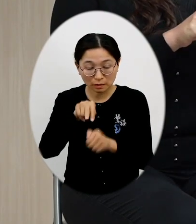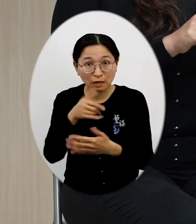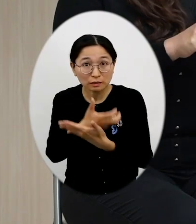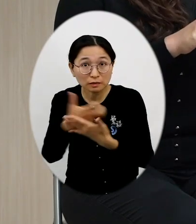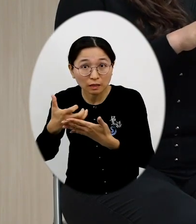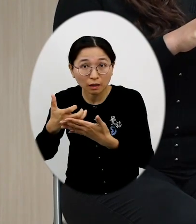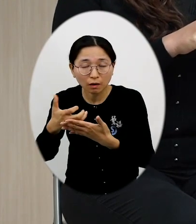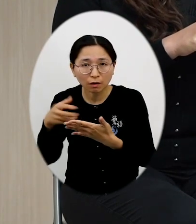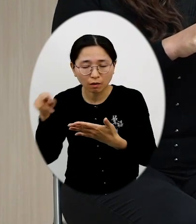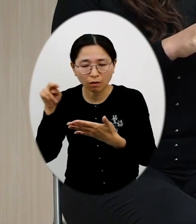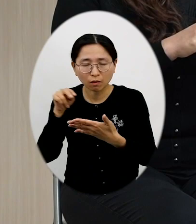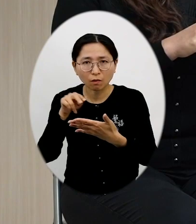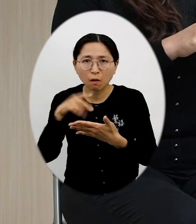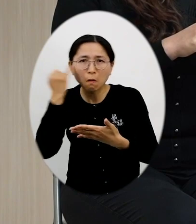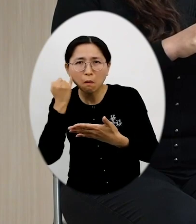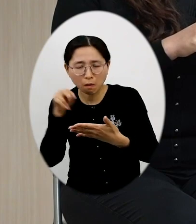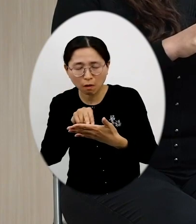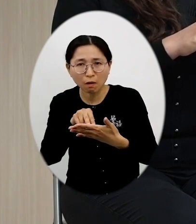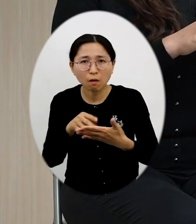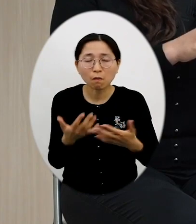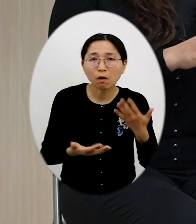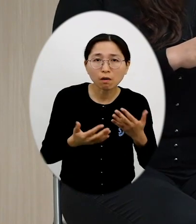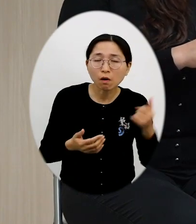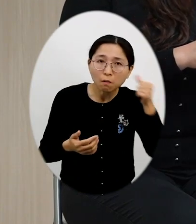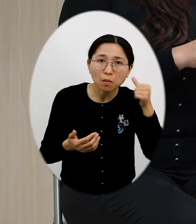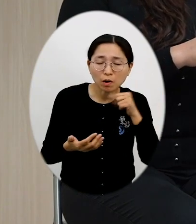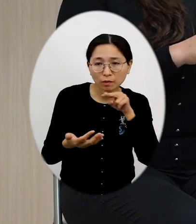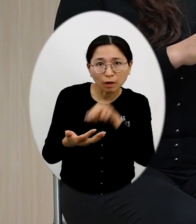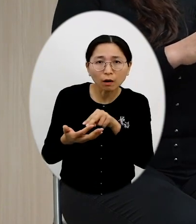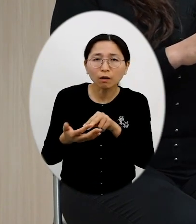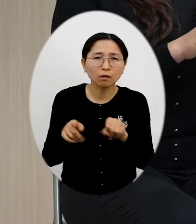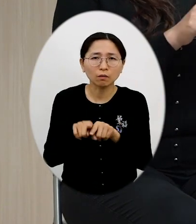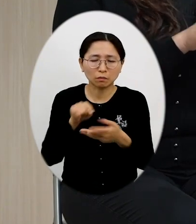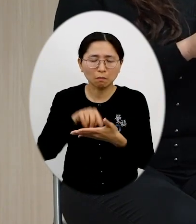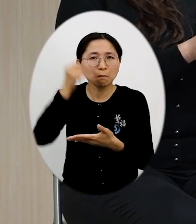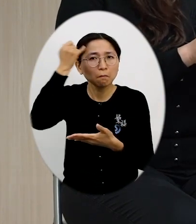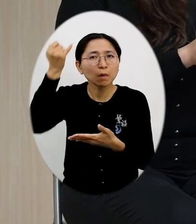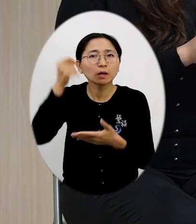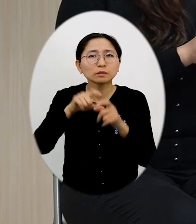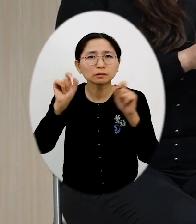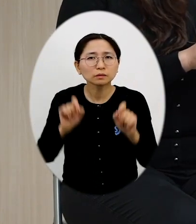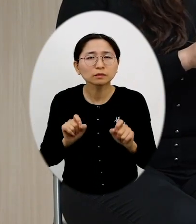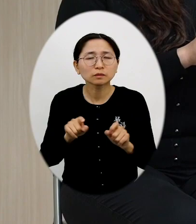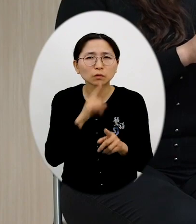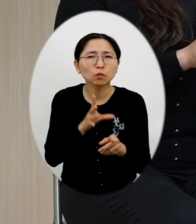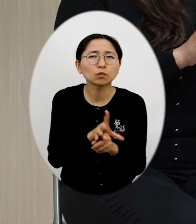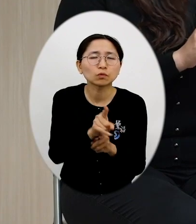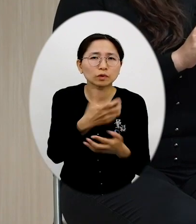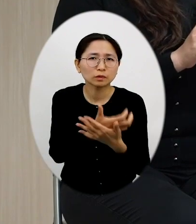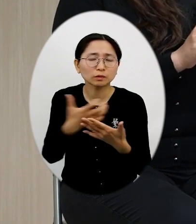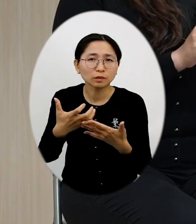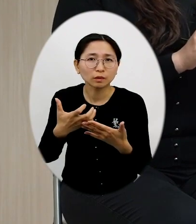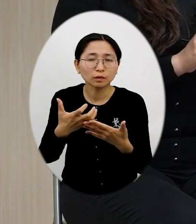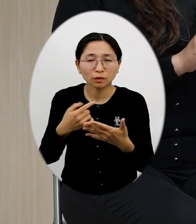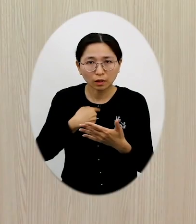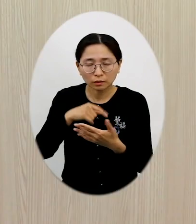可能照字面解睇個字嘅時候，佢其實唔好話聾人啦，可能譬如健聽嘅人嘅，就算睇到可能都未必知，因為呢啲醫學咁專